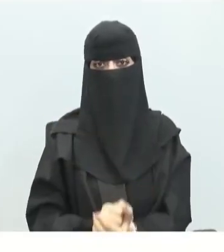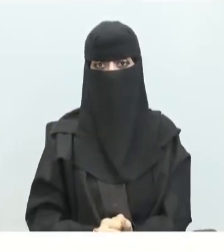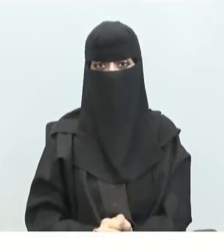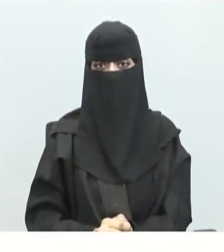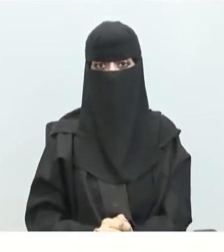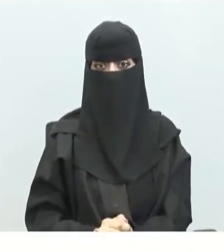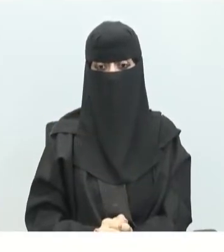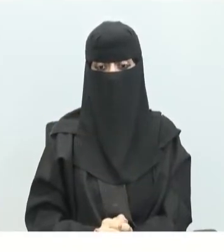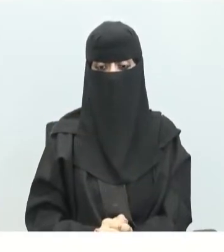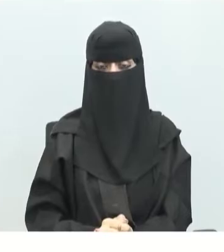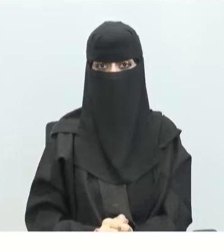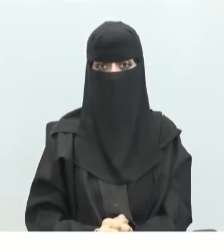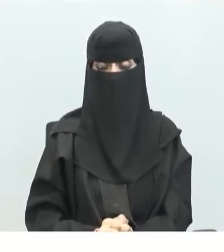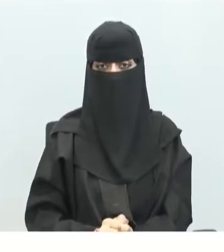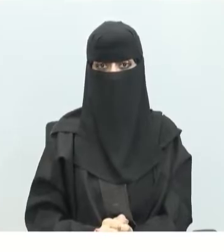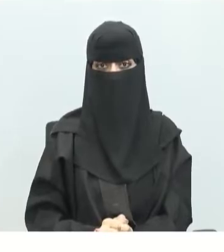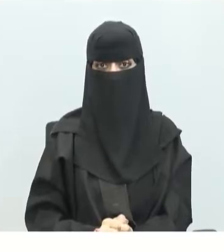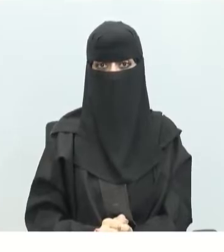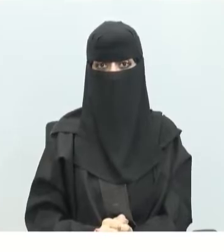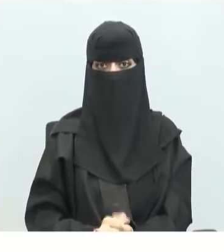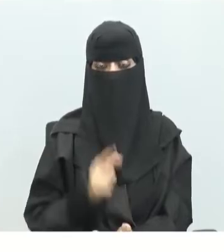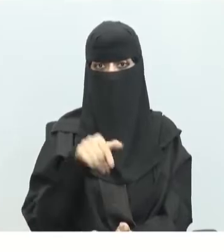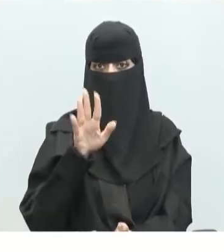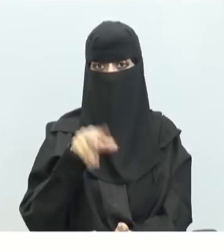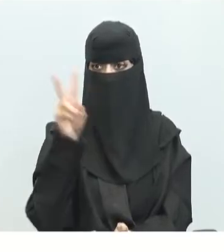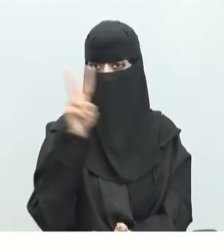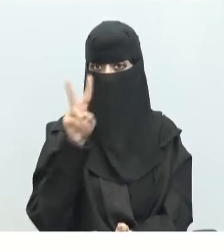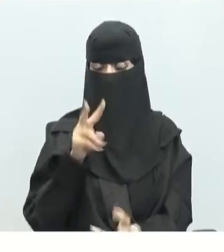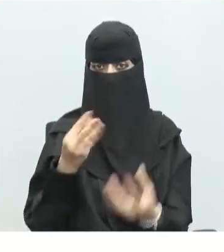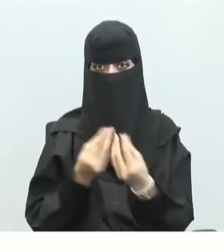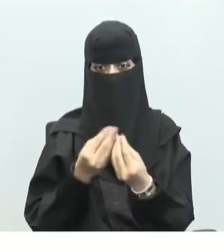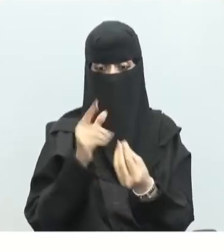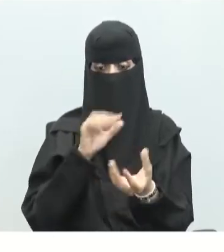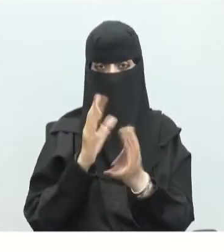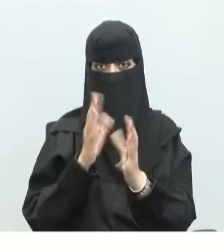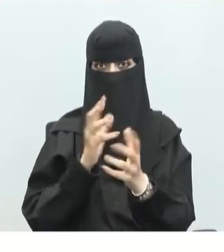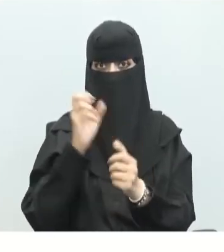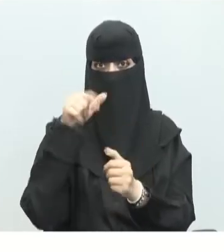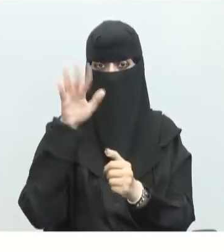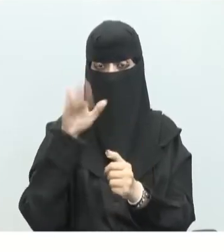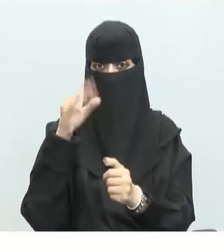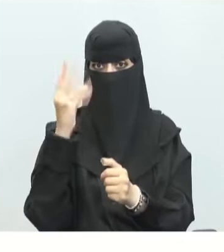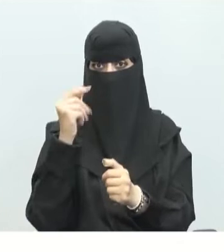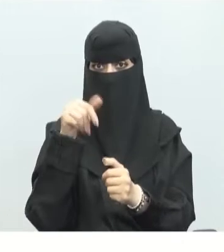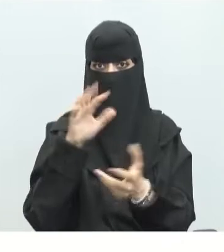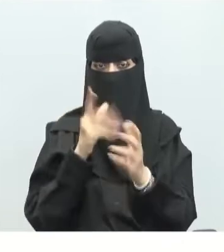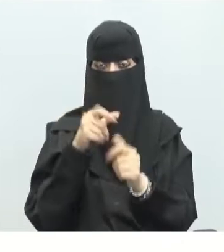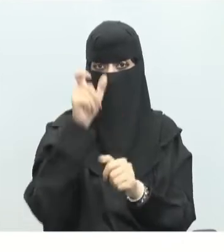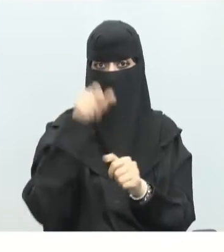ننتقل الى التمارين نقرا مع بعض هذه التمارين يعد الطالب الكرات